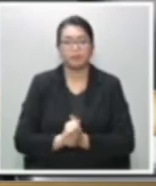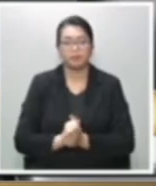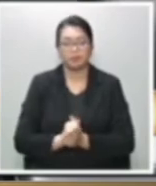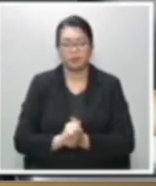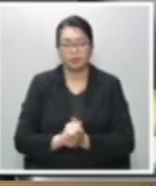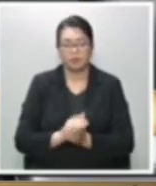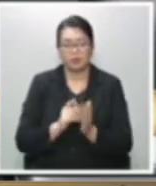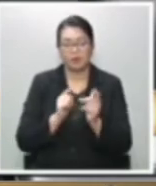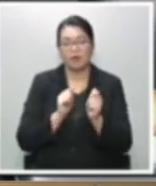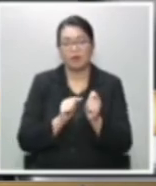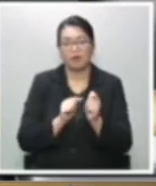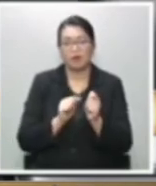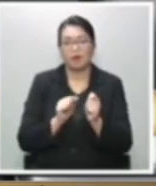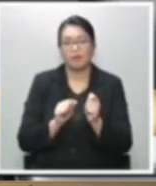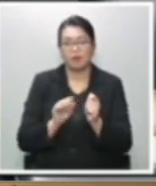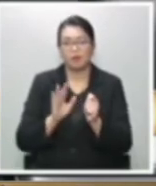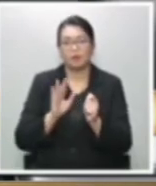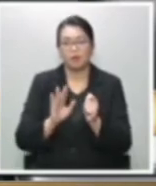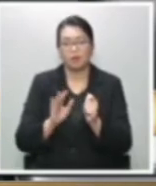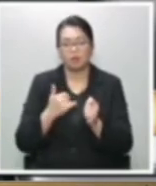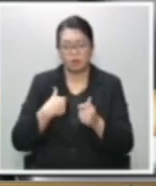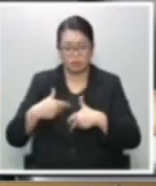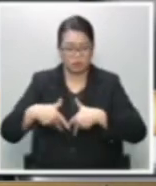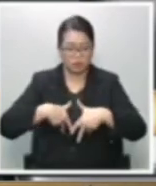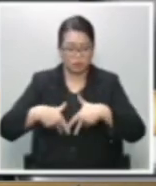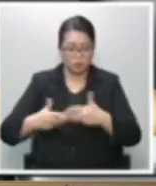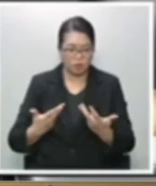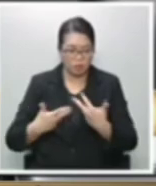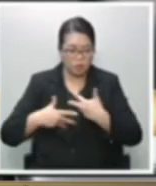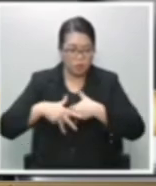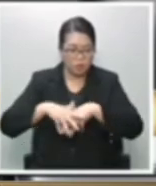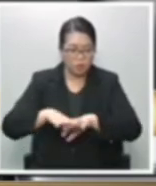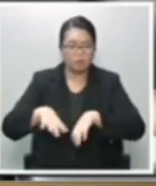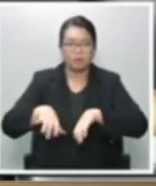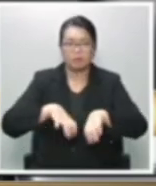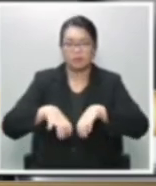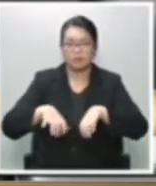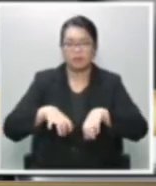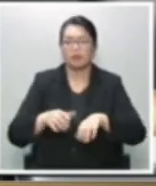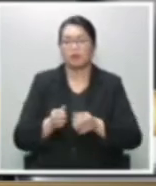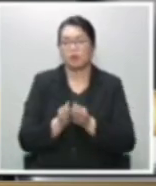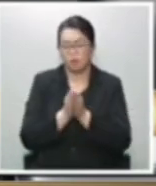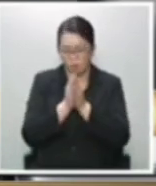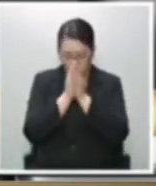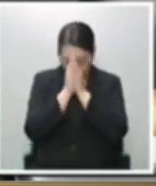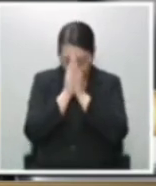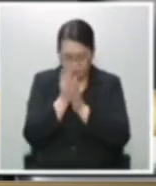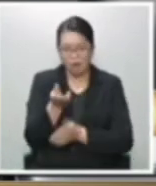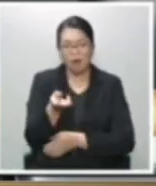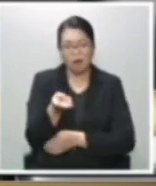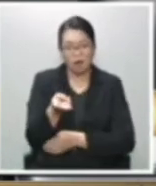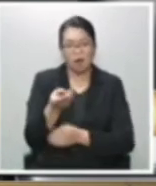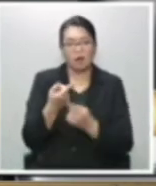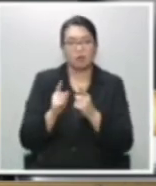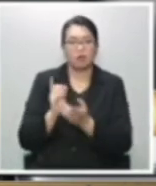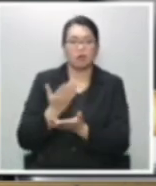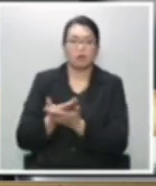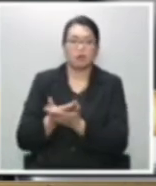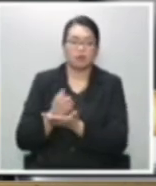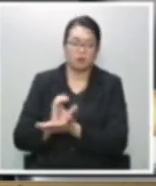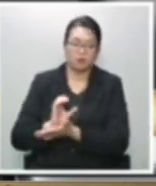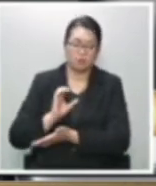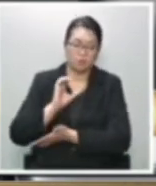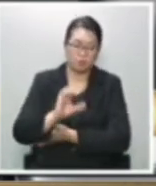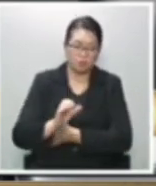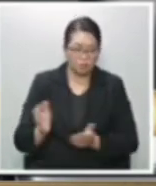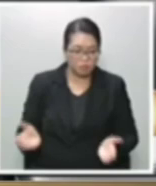วอำเภอสุวรรณคูหาซึ่งชาวบ้านได้ร่วมแรงร่วมใจจัดงานประเพณีนี้ขึ้นทุกปีแต่ก็ยังขาดงบประมาณขาดการสนับสนุน